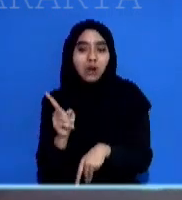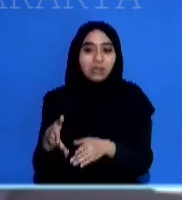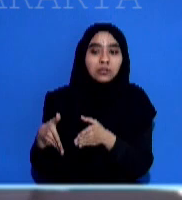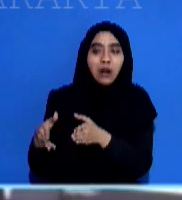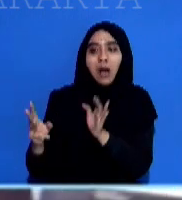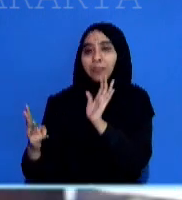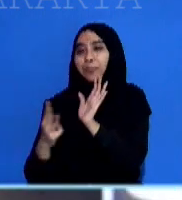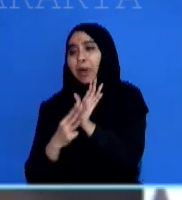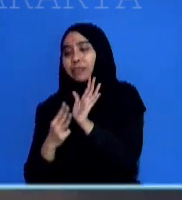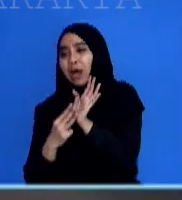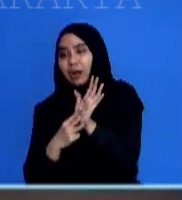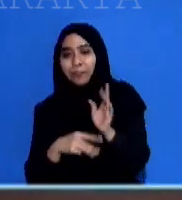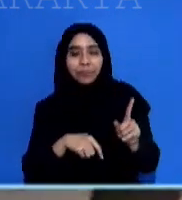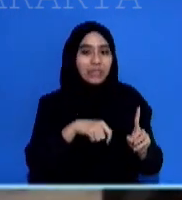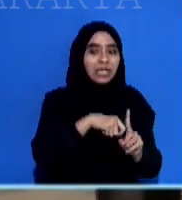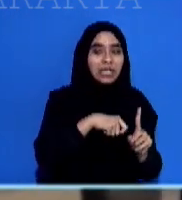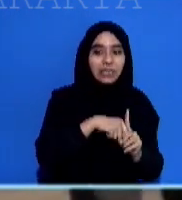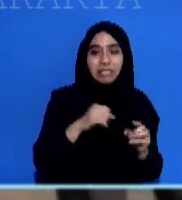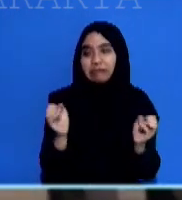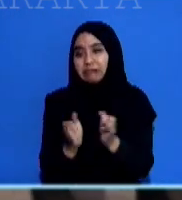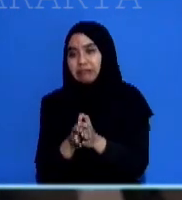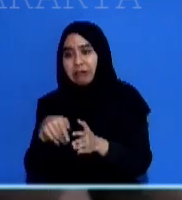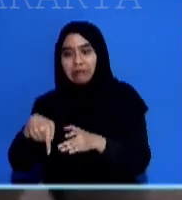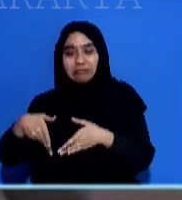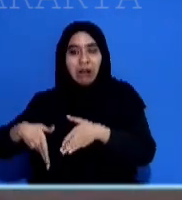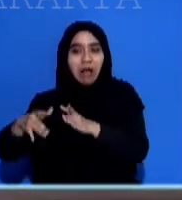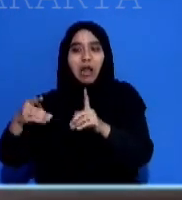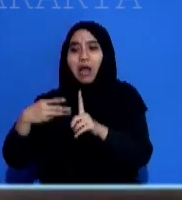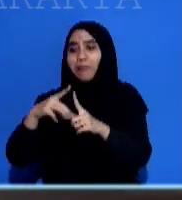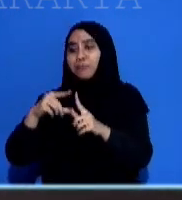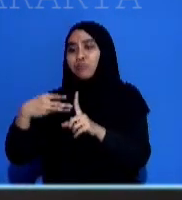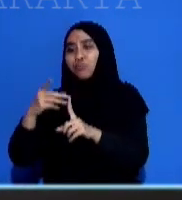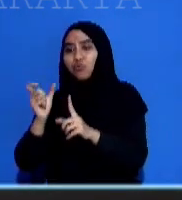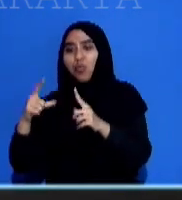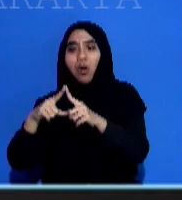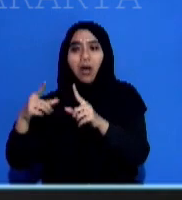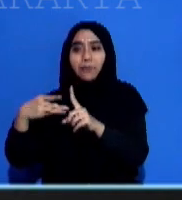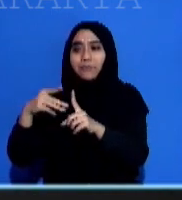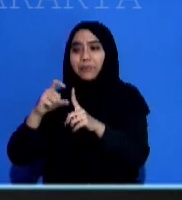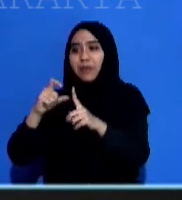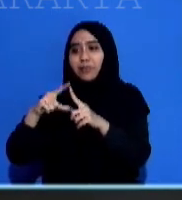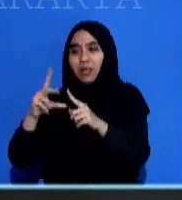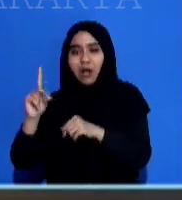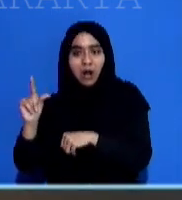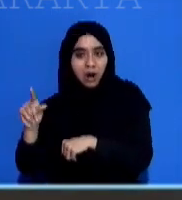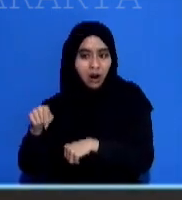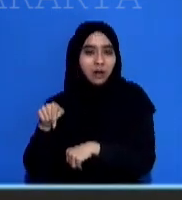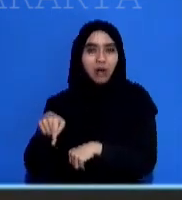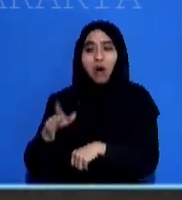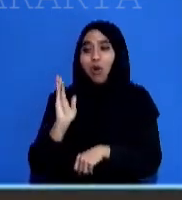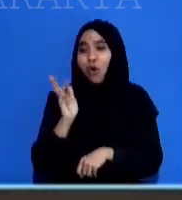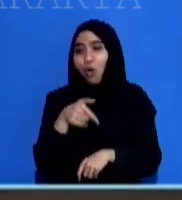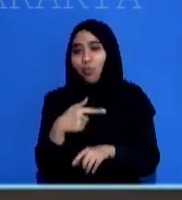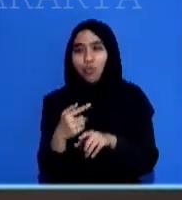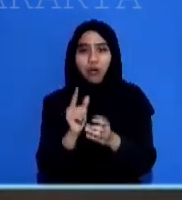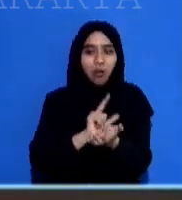keliringan dan Jalan Abu Bakar Ali namun jika arus lalu lintas terpantau padat lancar maka kendaraan dari